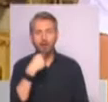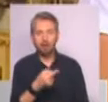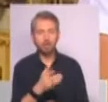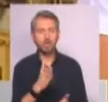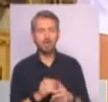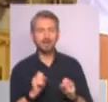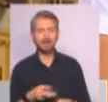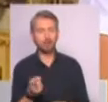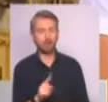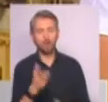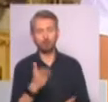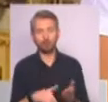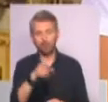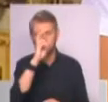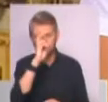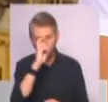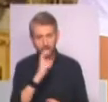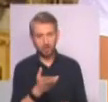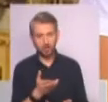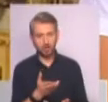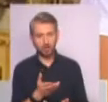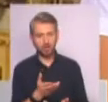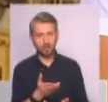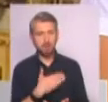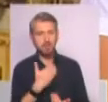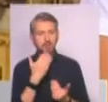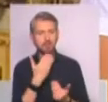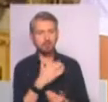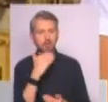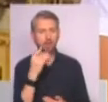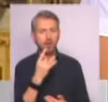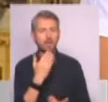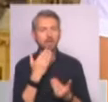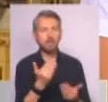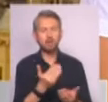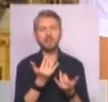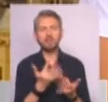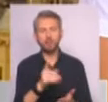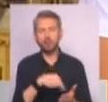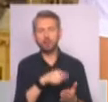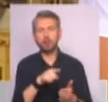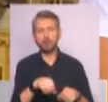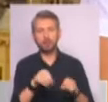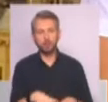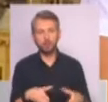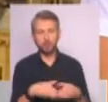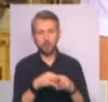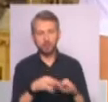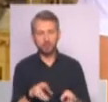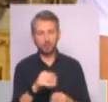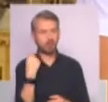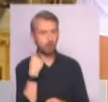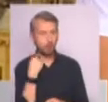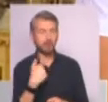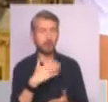ризики того, що якщо держава, вже не ми одні звертаємось з вимогою скасувати ту постанову Кабінету міністрів по заборгованості, я маю надію,